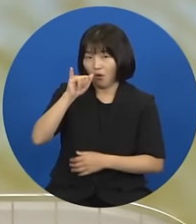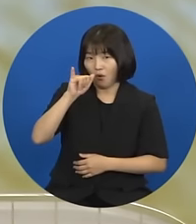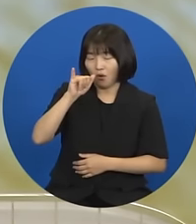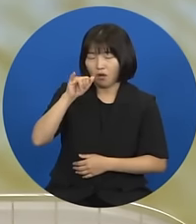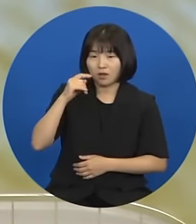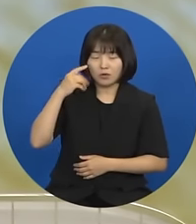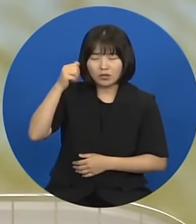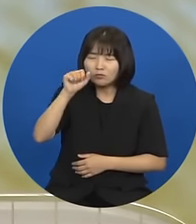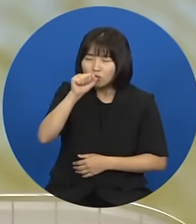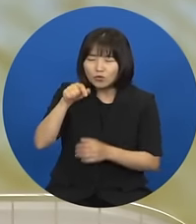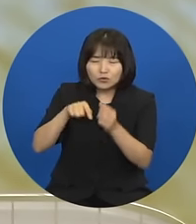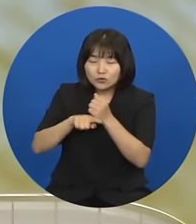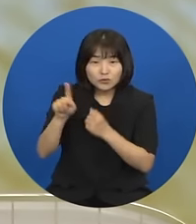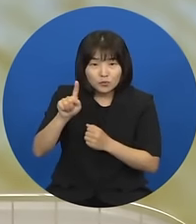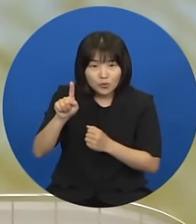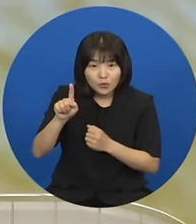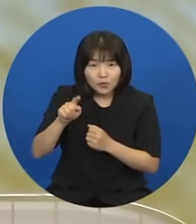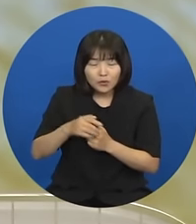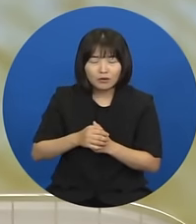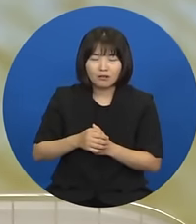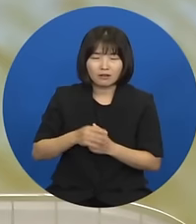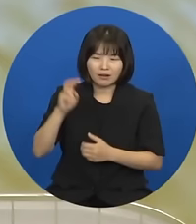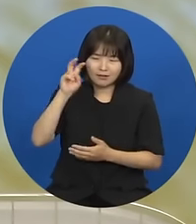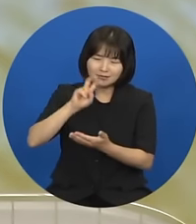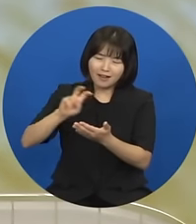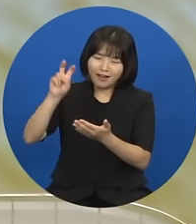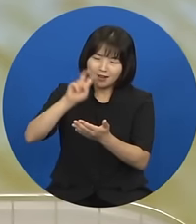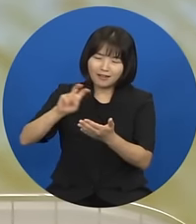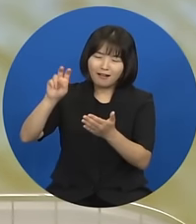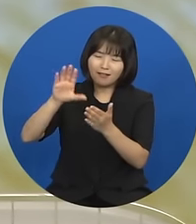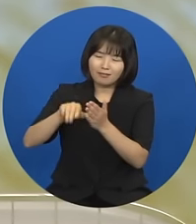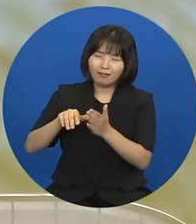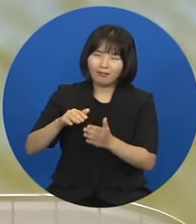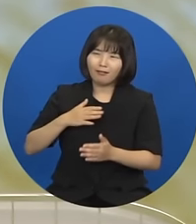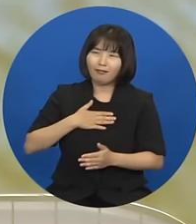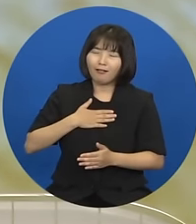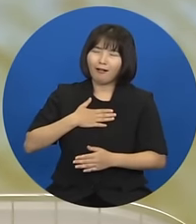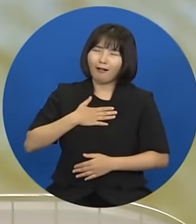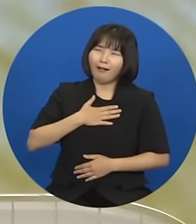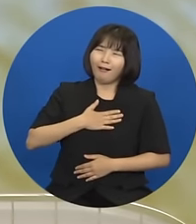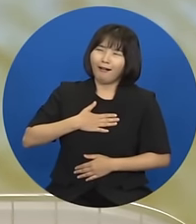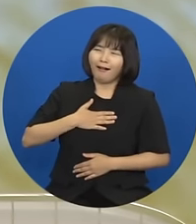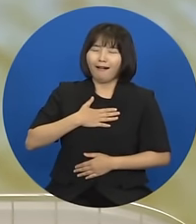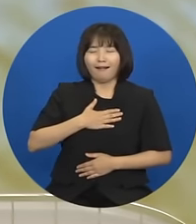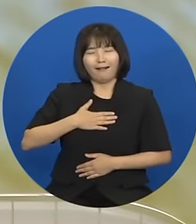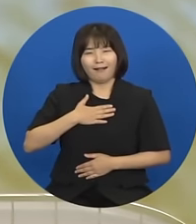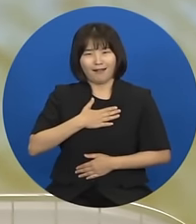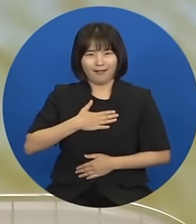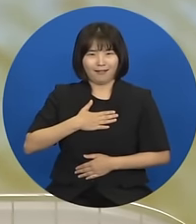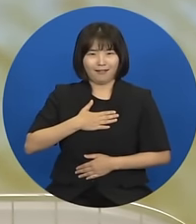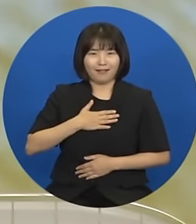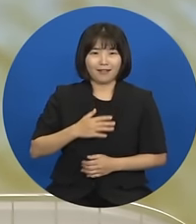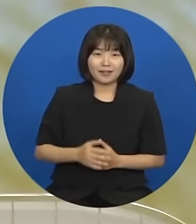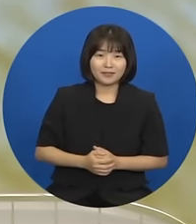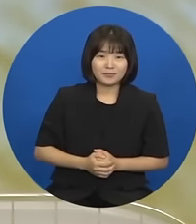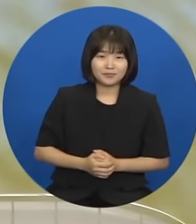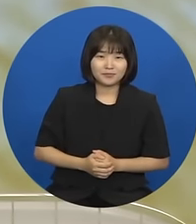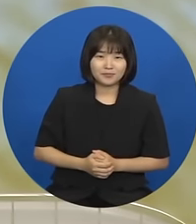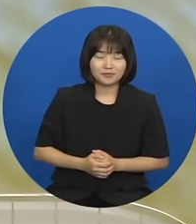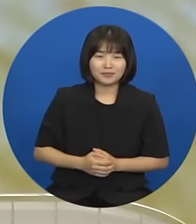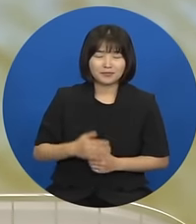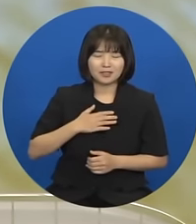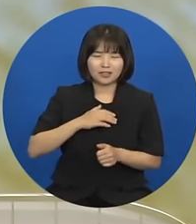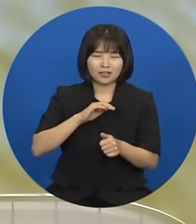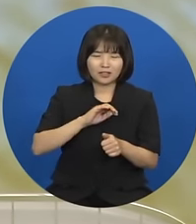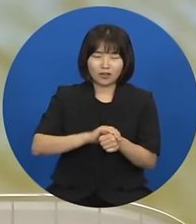왜 좋아했냐면 찬양을 부르시면 그렇게 찬양을 구수하게 부르세요. 제가 경상도라